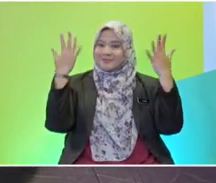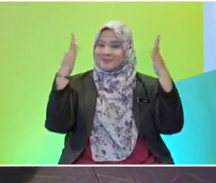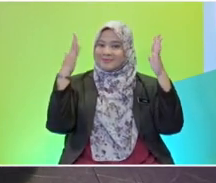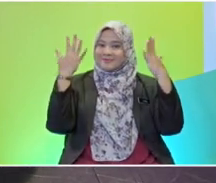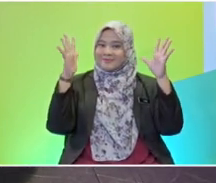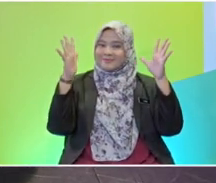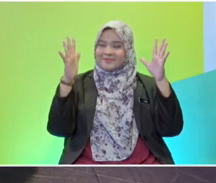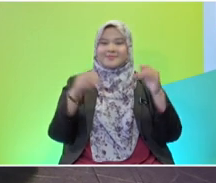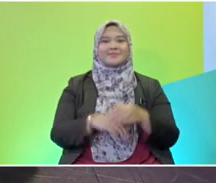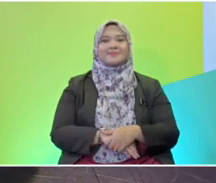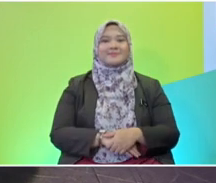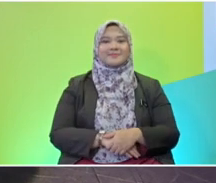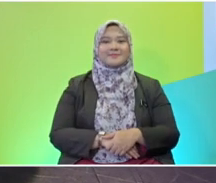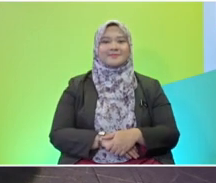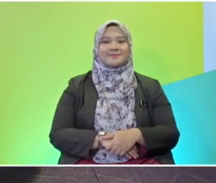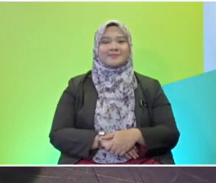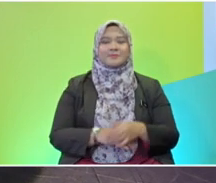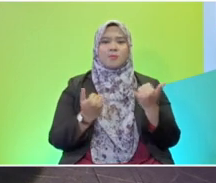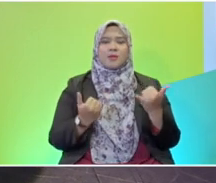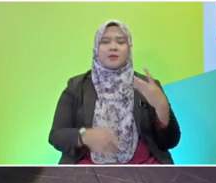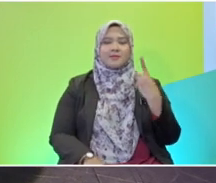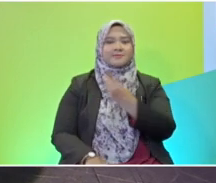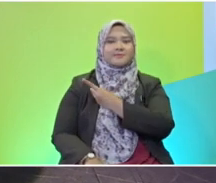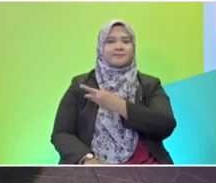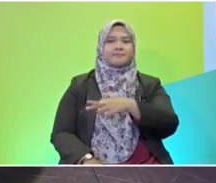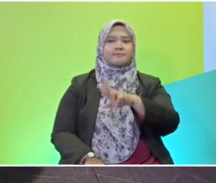Jadi apakah kita berhenti jadi